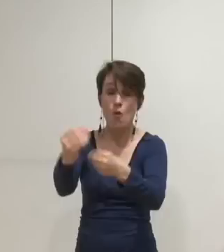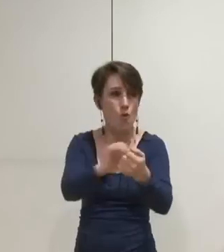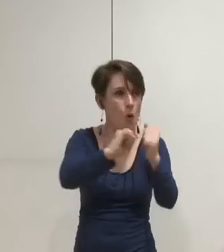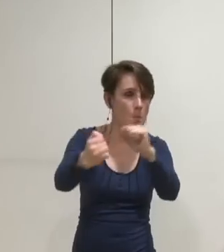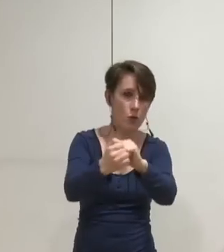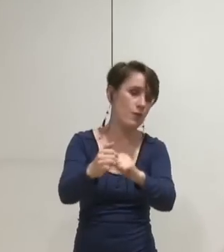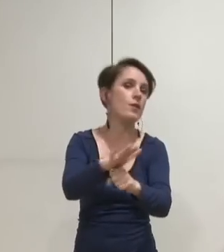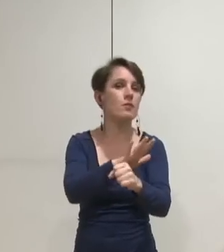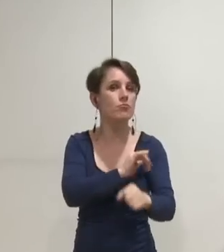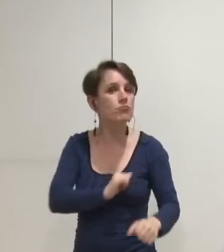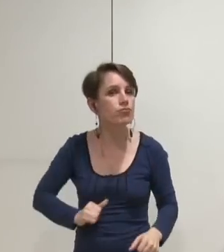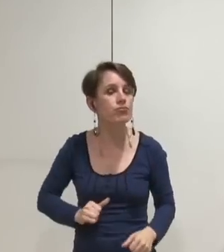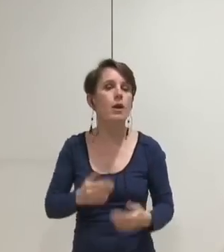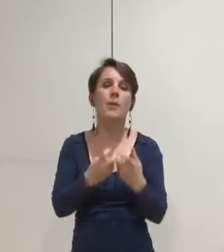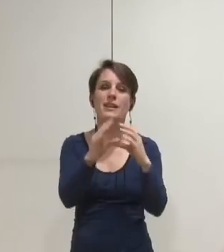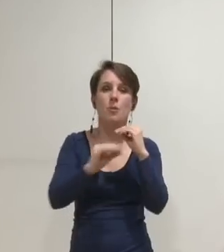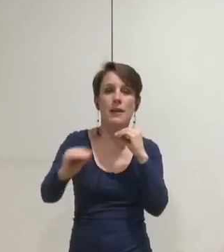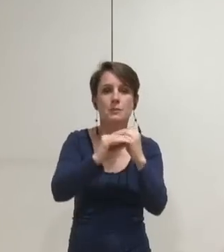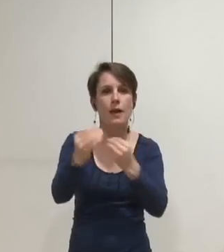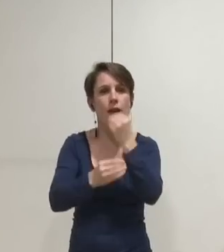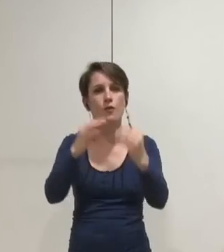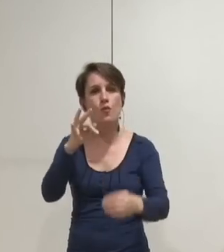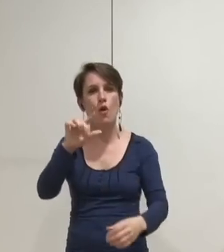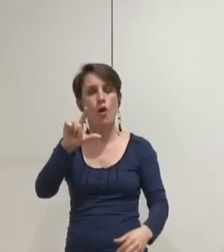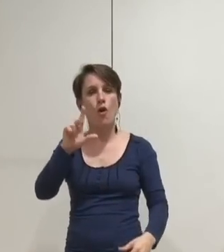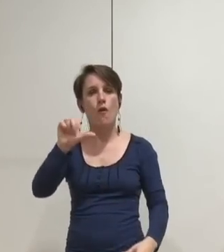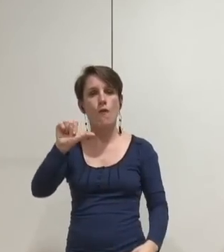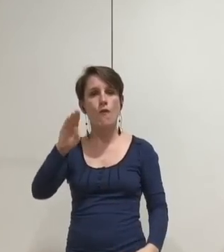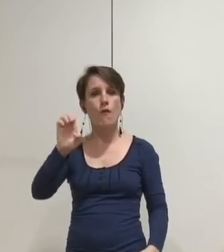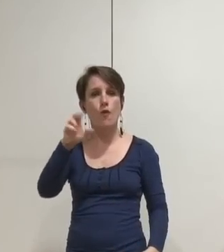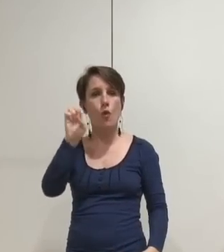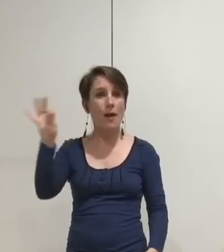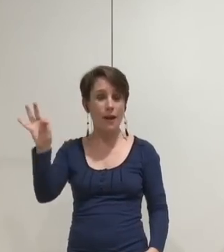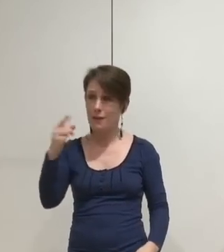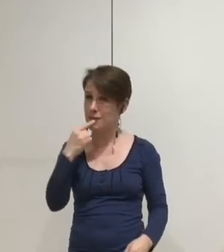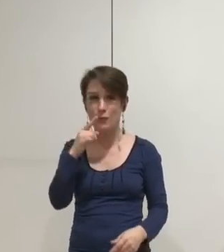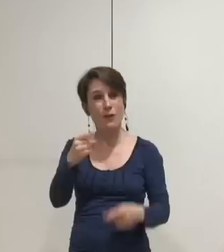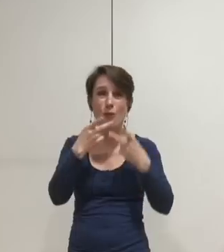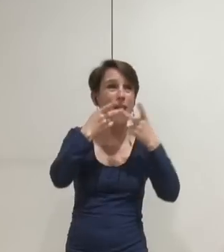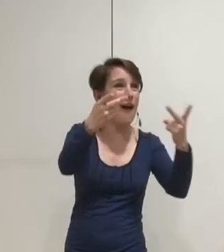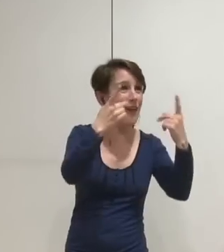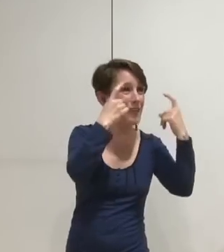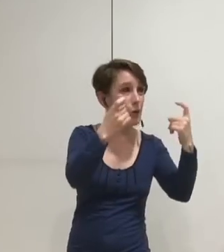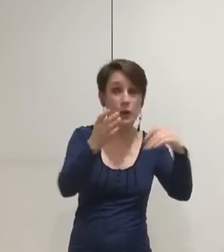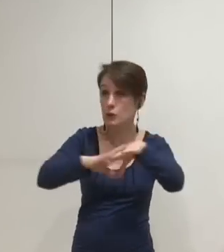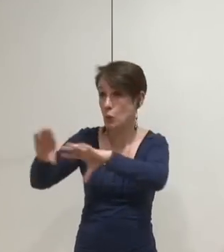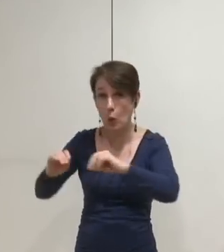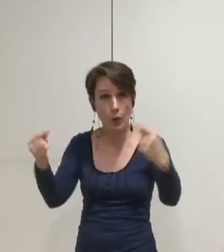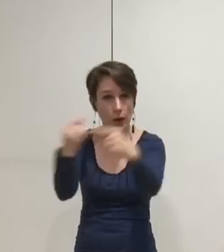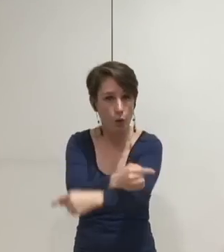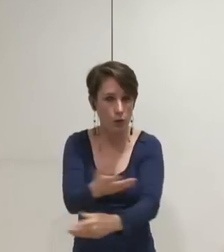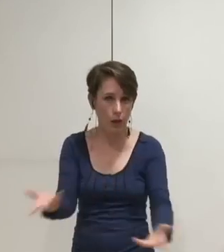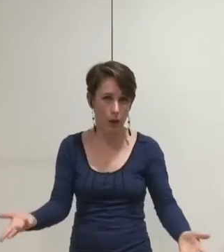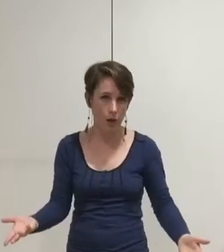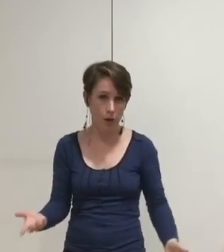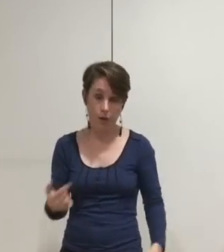Flobert ou esplanade et que vous allez ainsi en sens inverse de ce que vous affichez avec la réduction de la densité je n'ai pas